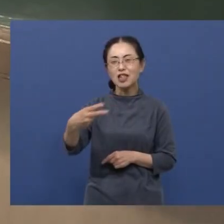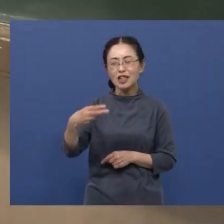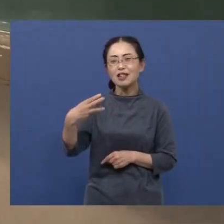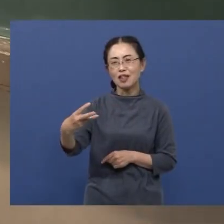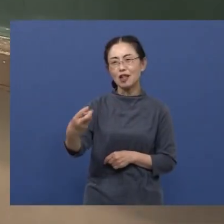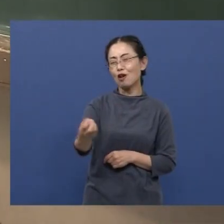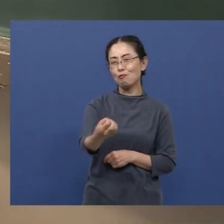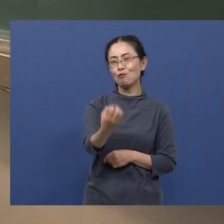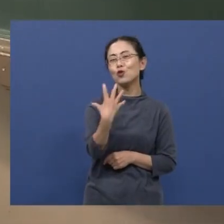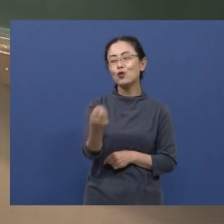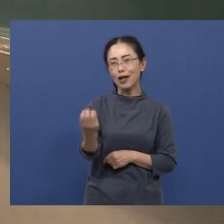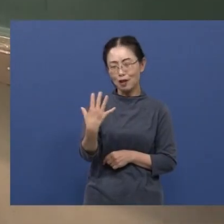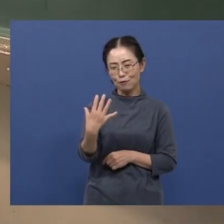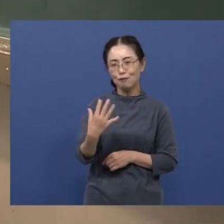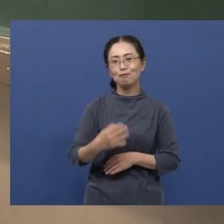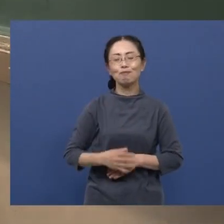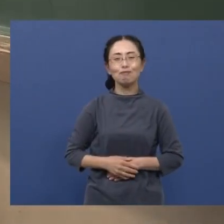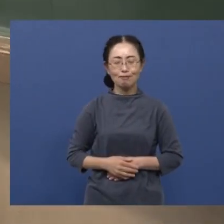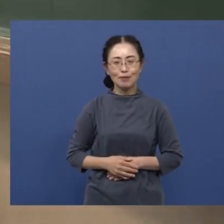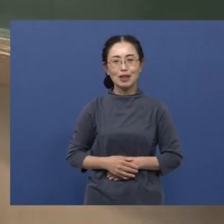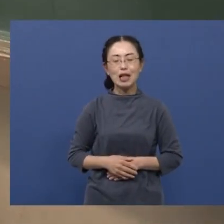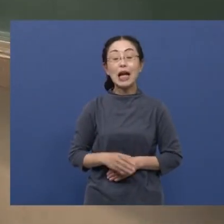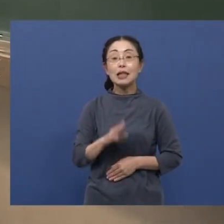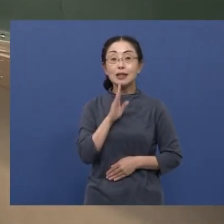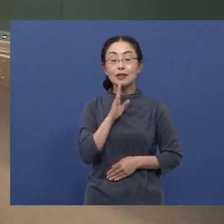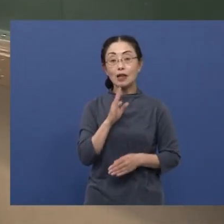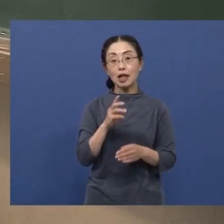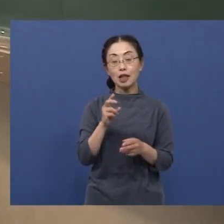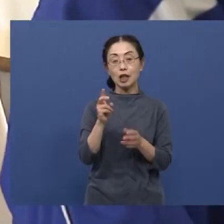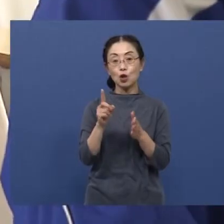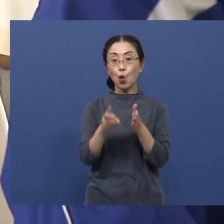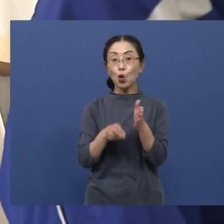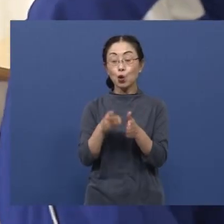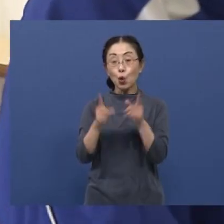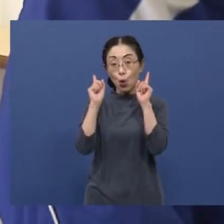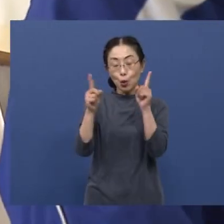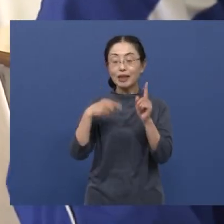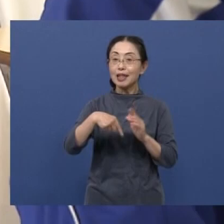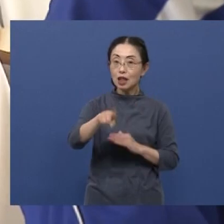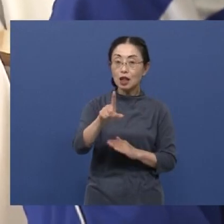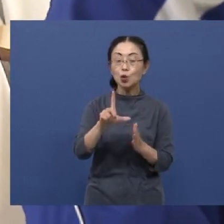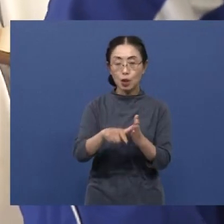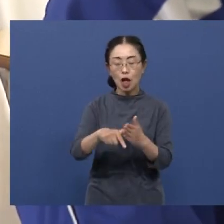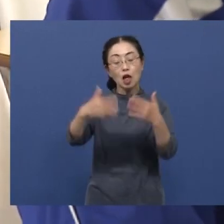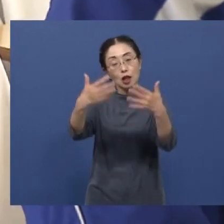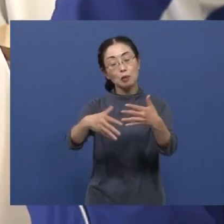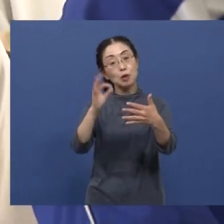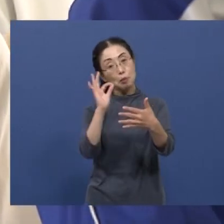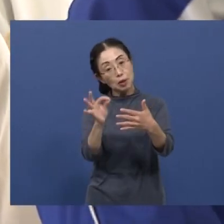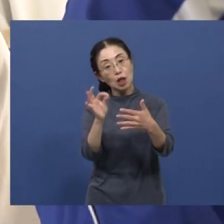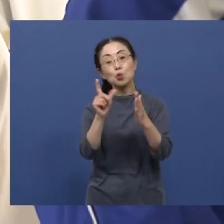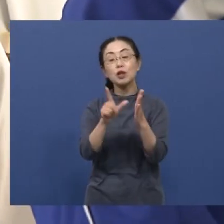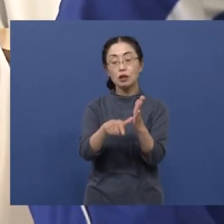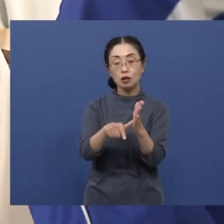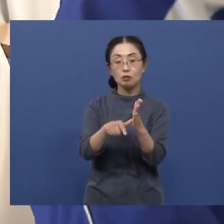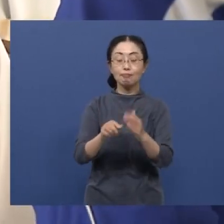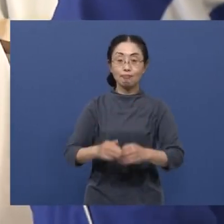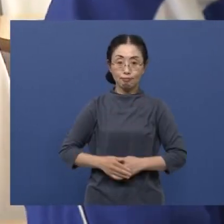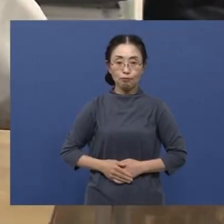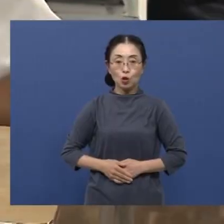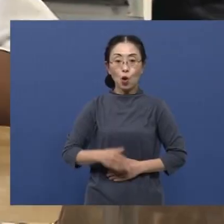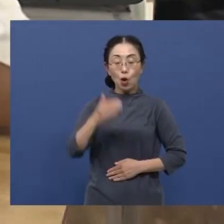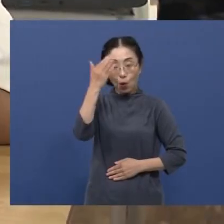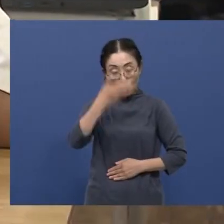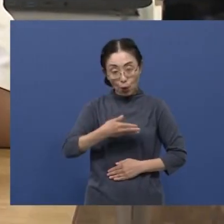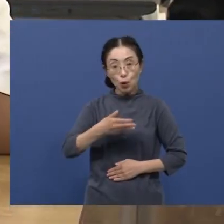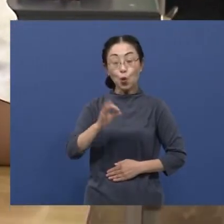ので、実際にその、旅行に出かけた時とかテレビで見ている時とかに、お金